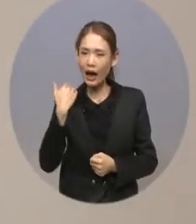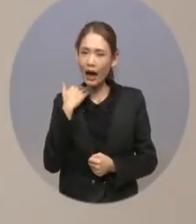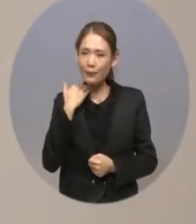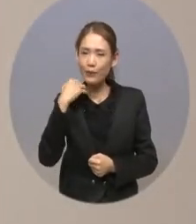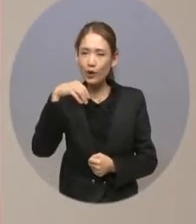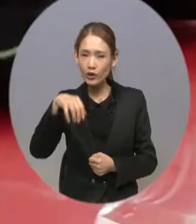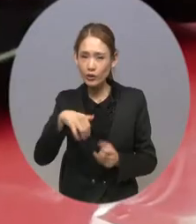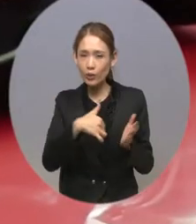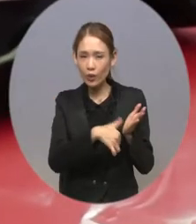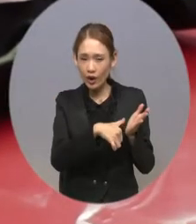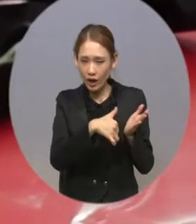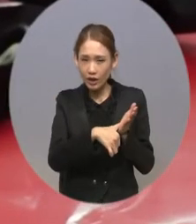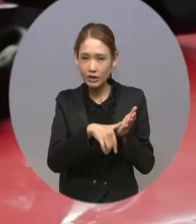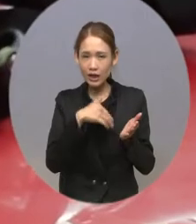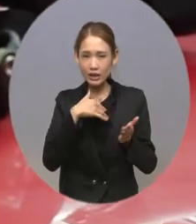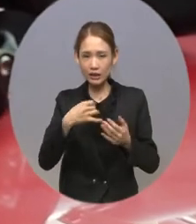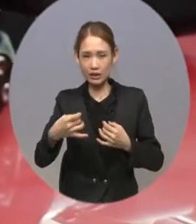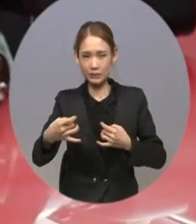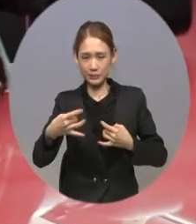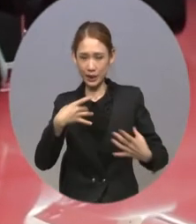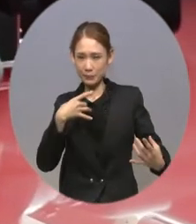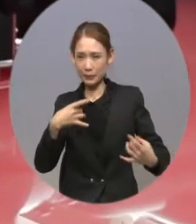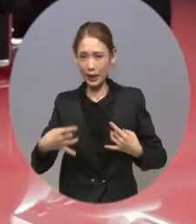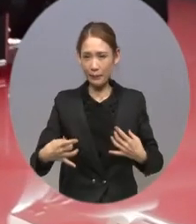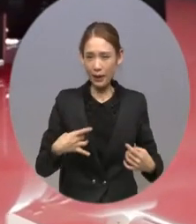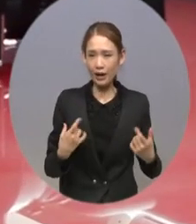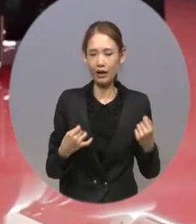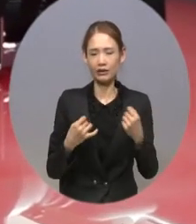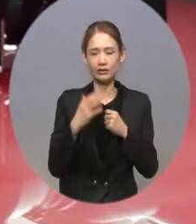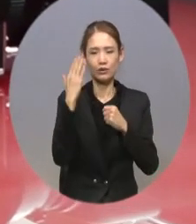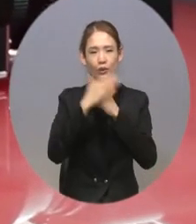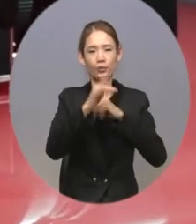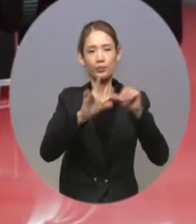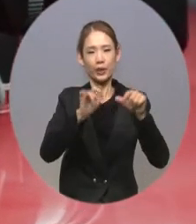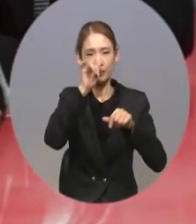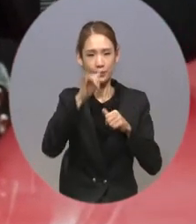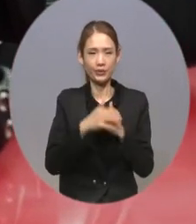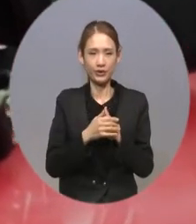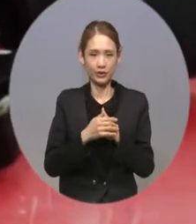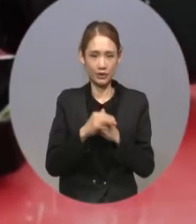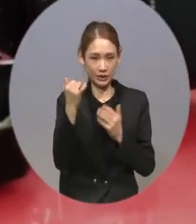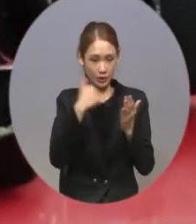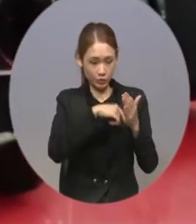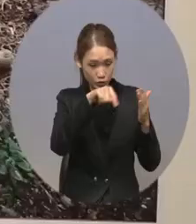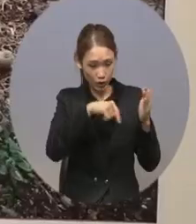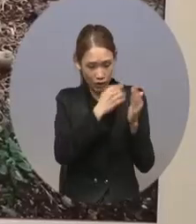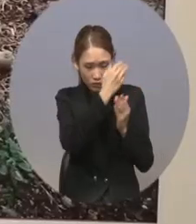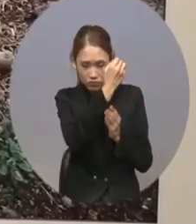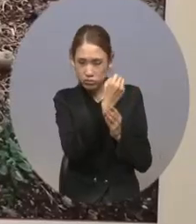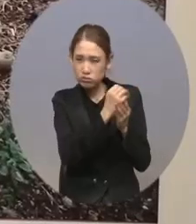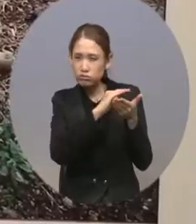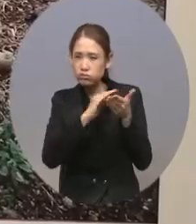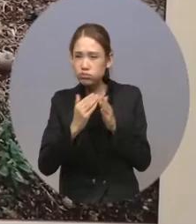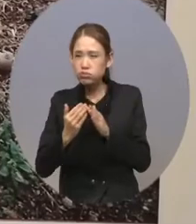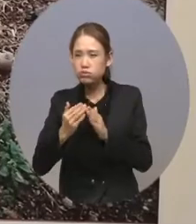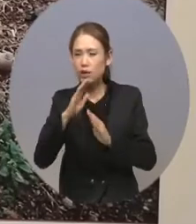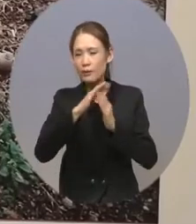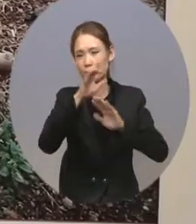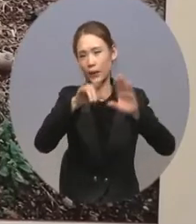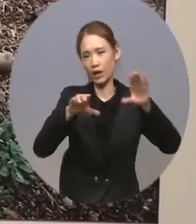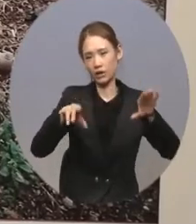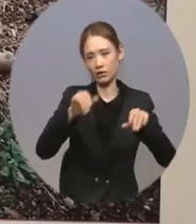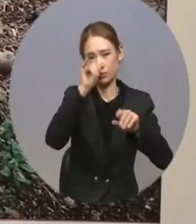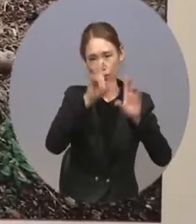이면이 나를 화살처럼 관통하는 상태를 나타내며 작품 속 낡고 폐허가 된 마을 모습에서